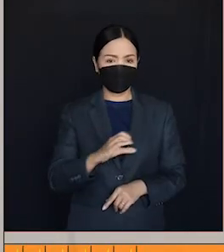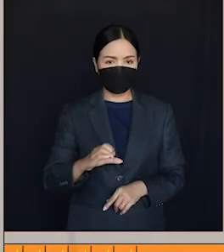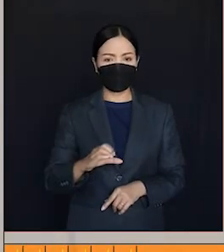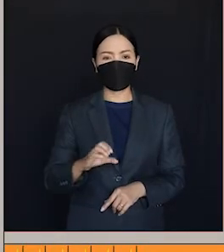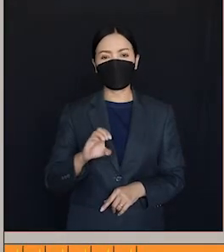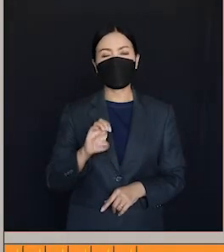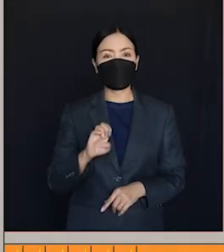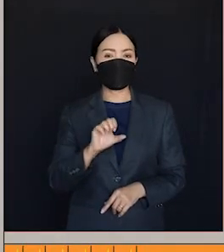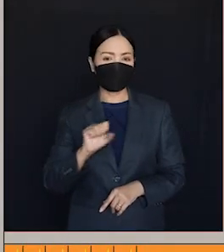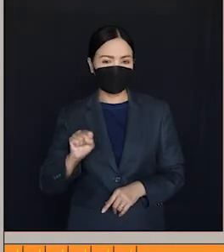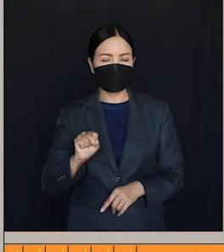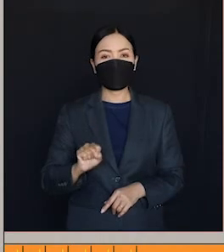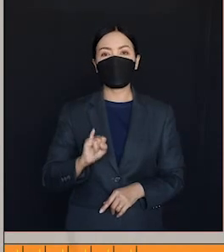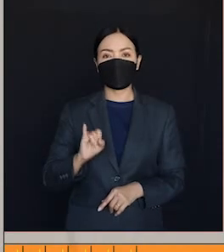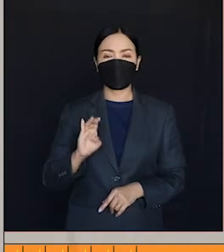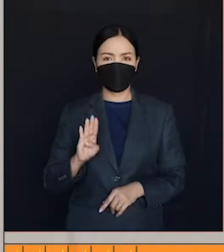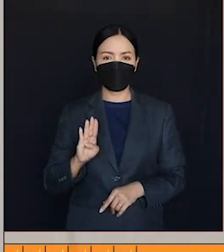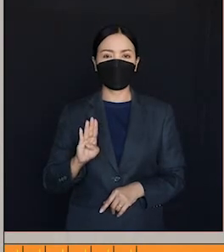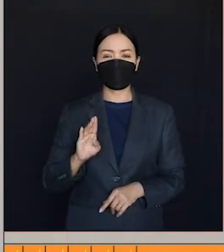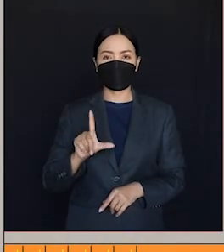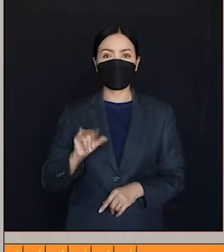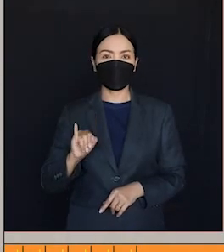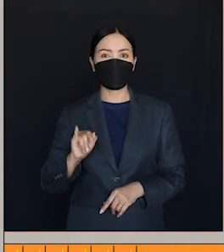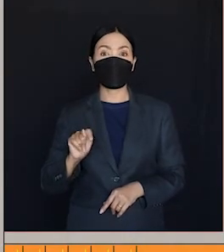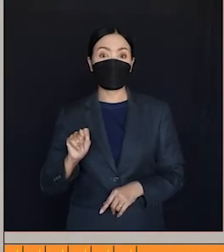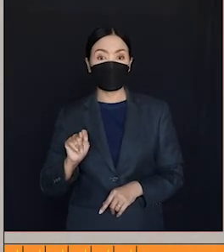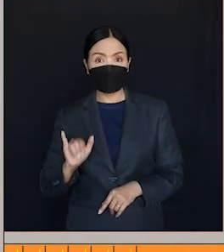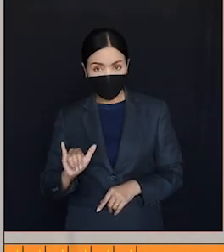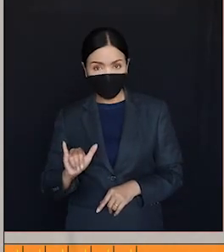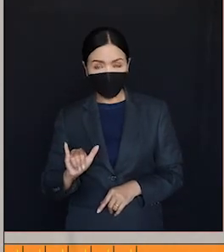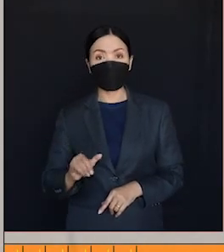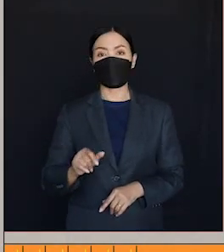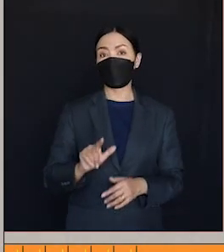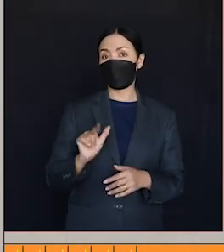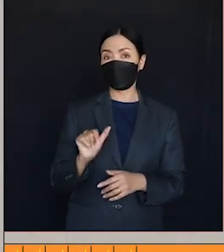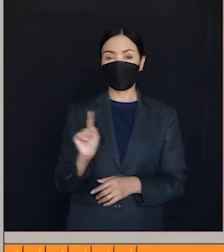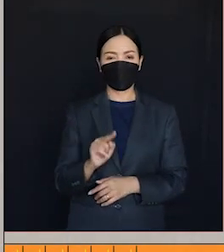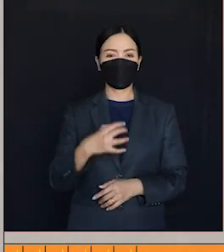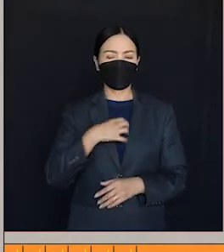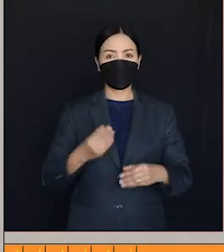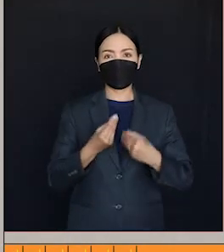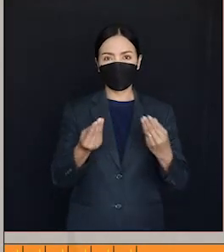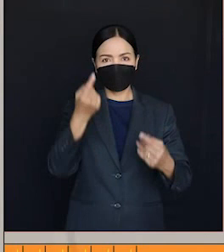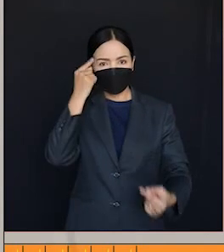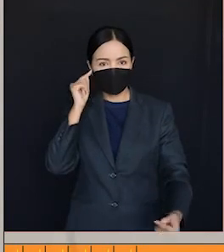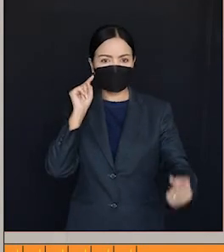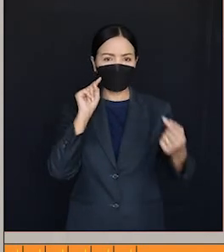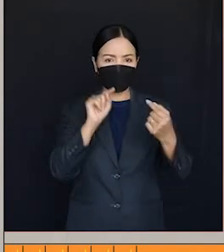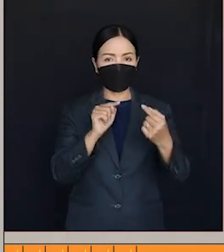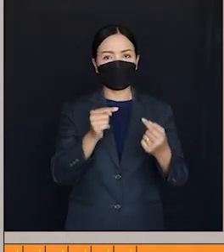คะ accessibility เนี่ยโดยหลักการเนี่ยนะคะก็คือต้องการให้มีการเข้าถึง